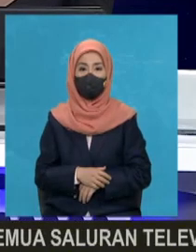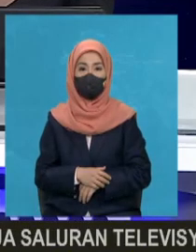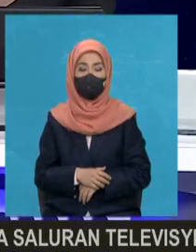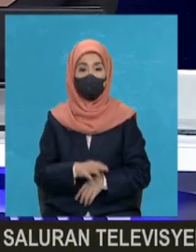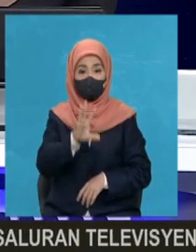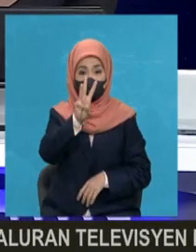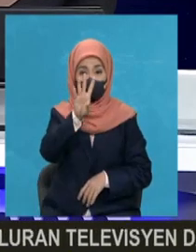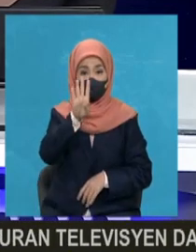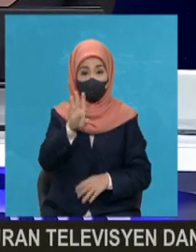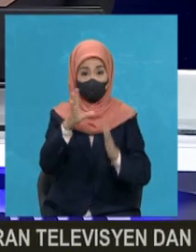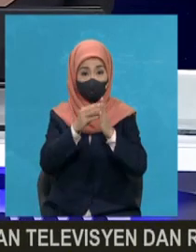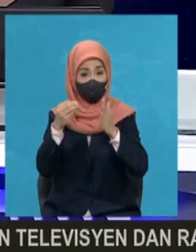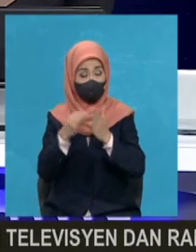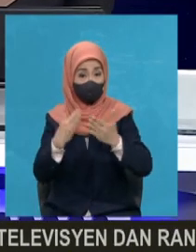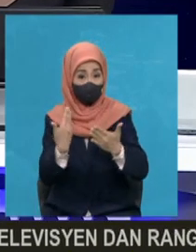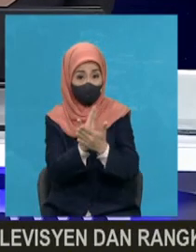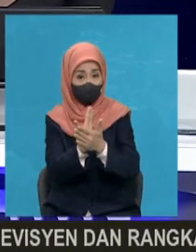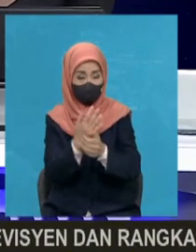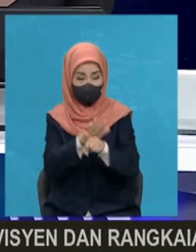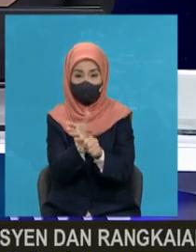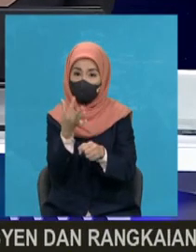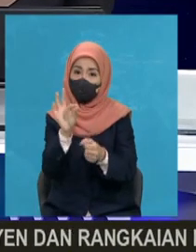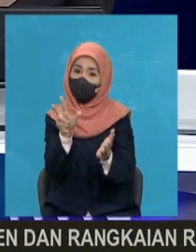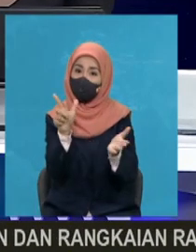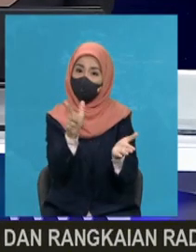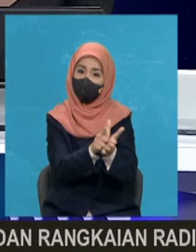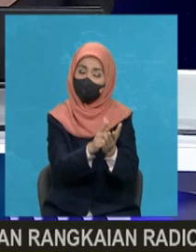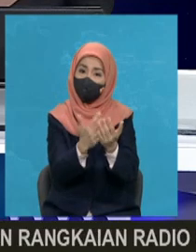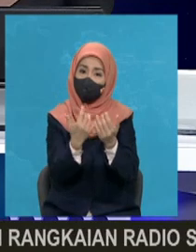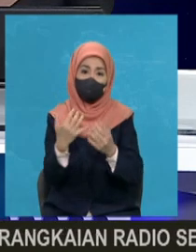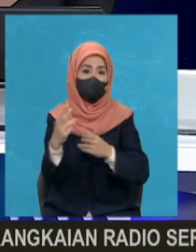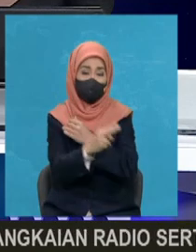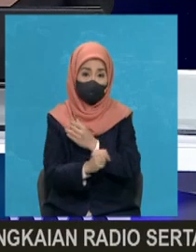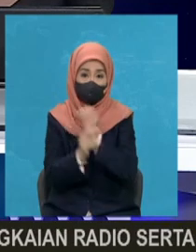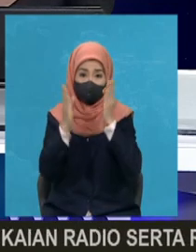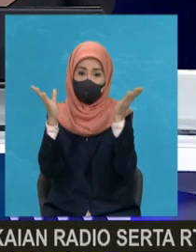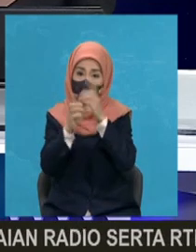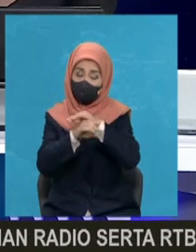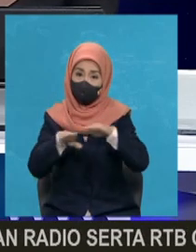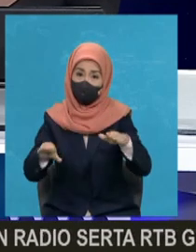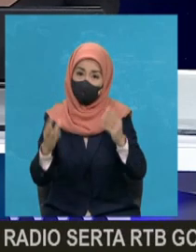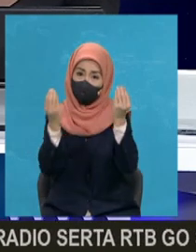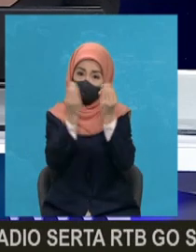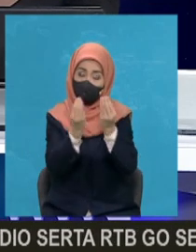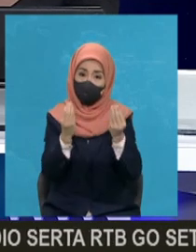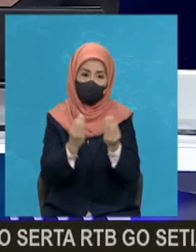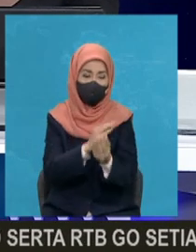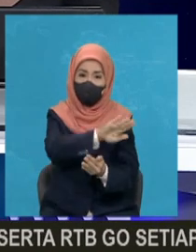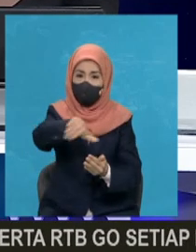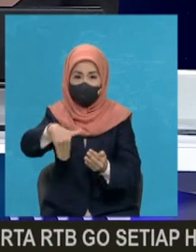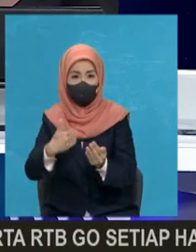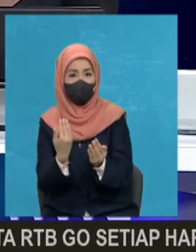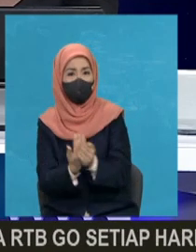Hai ke-64 C baru jangkitan cabin henti-henti laporkan hari ini di negara Brunei Darussalam menjadikan jumlah keseluruhan